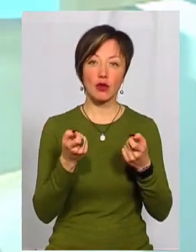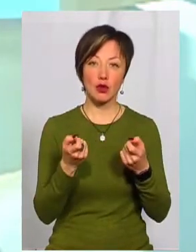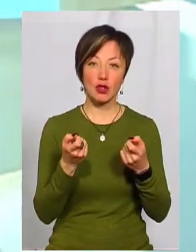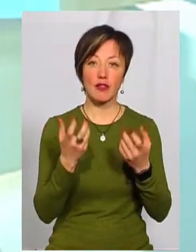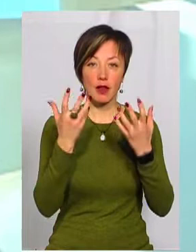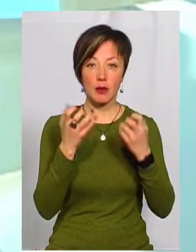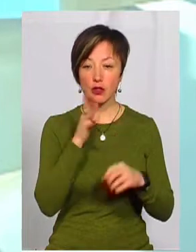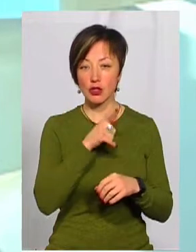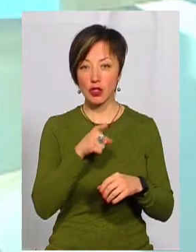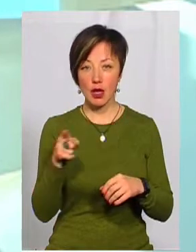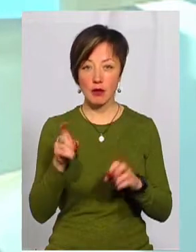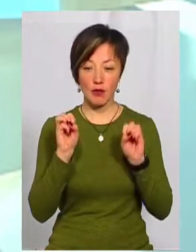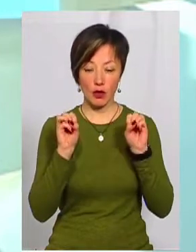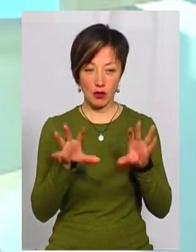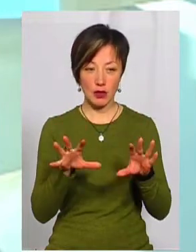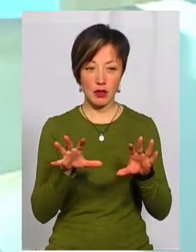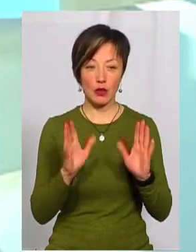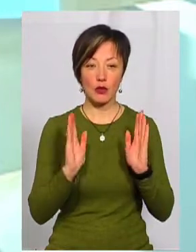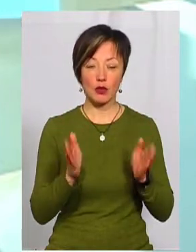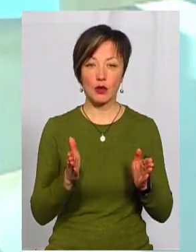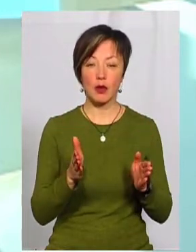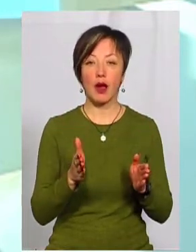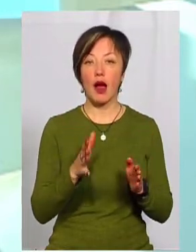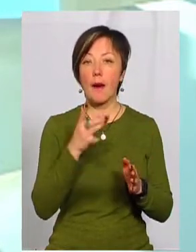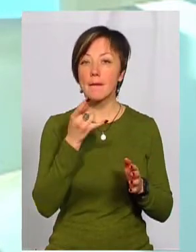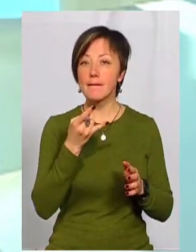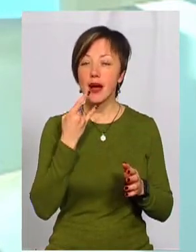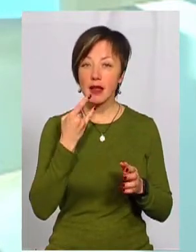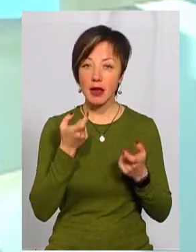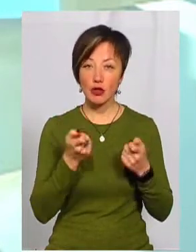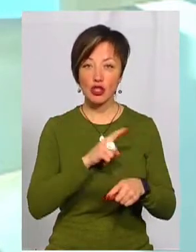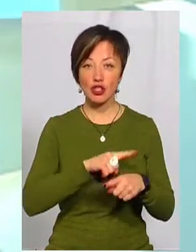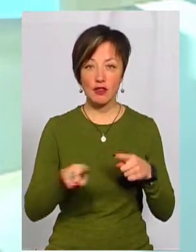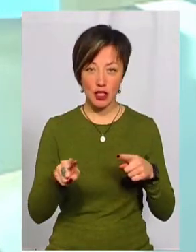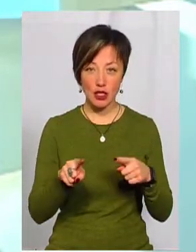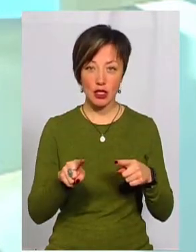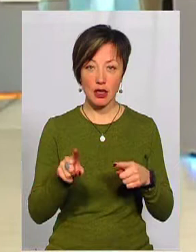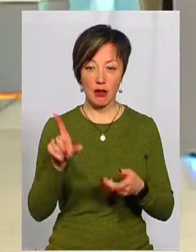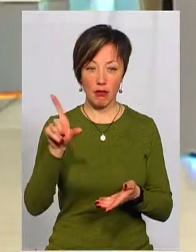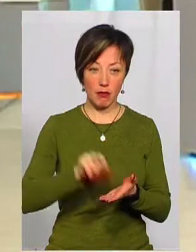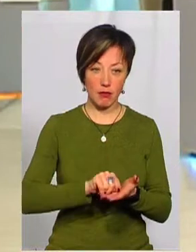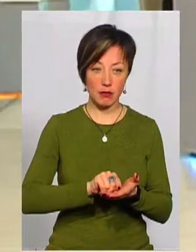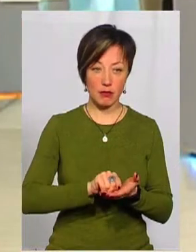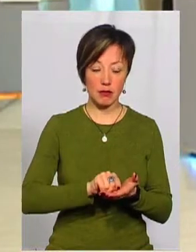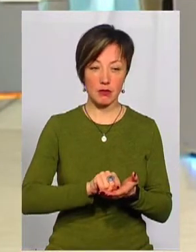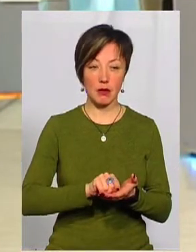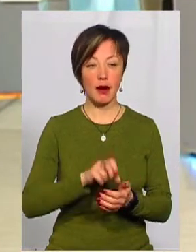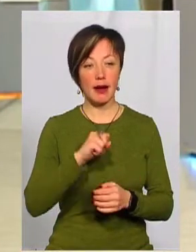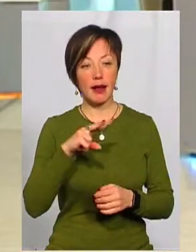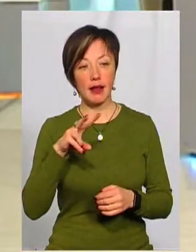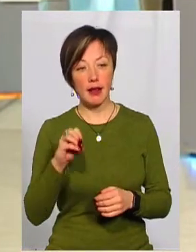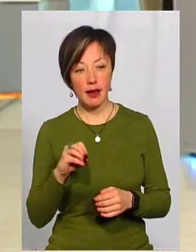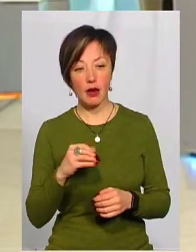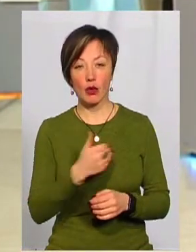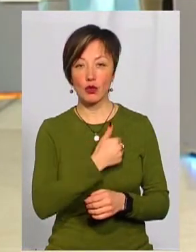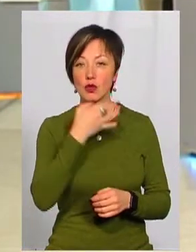темніший час будемо включати габарити світло, батарея буде трошечки швидше розряджатися. Але я